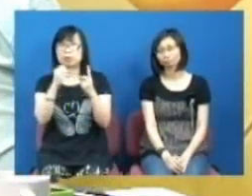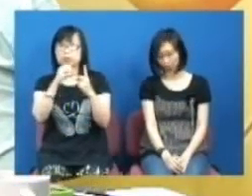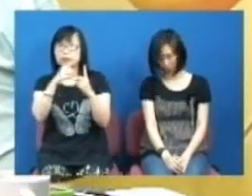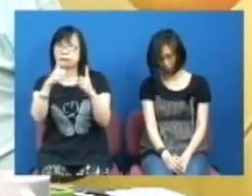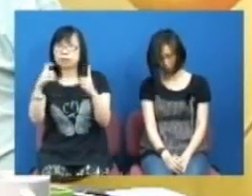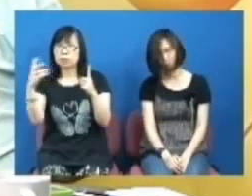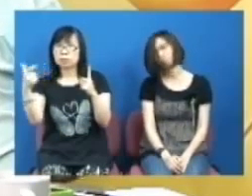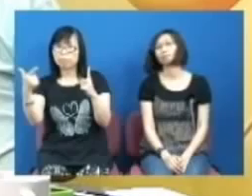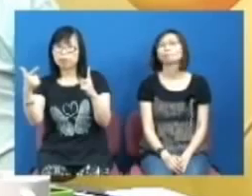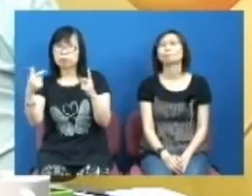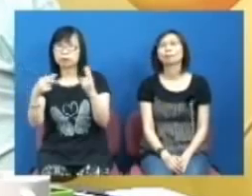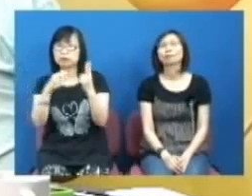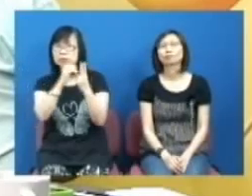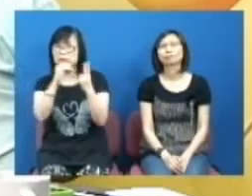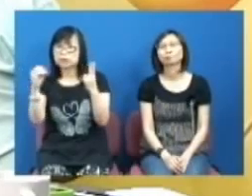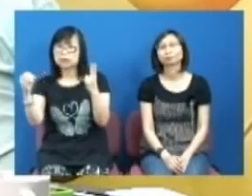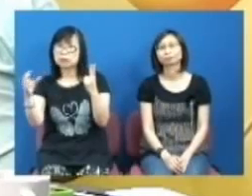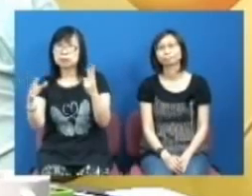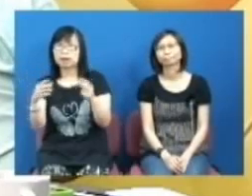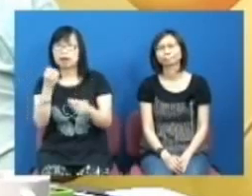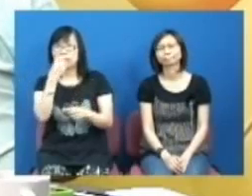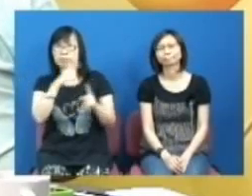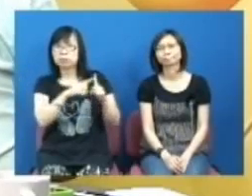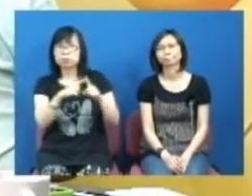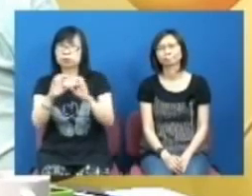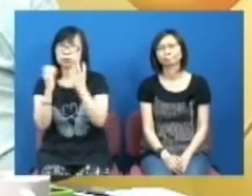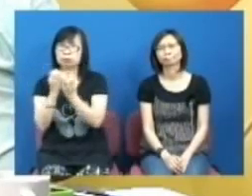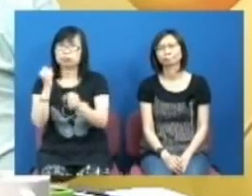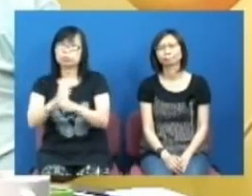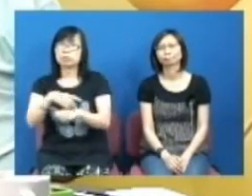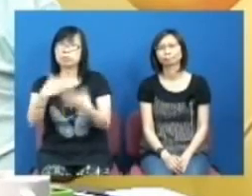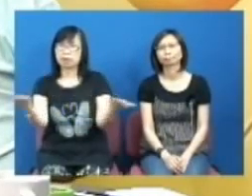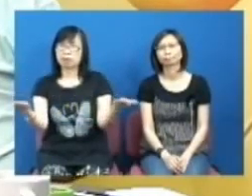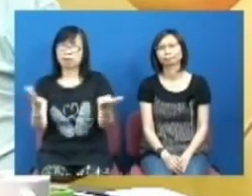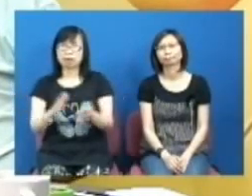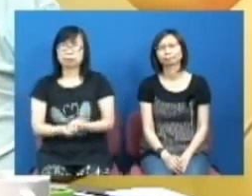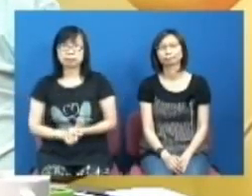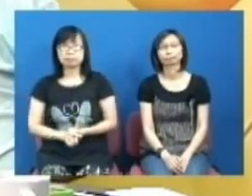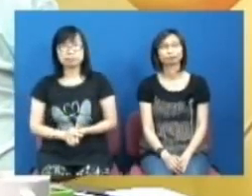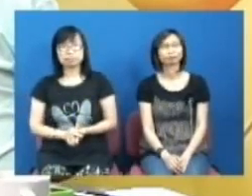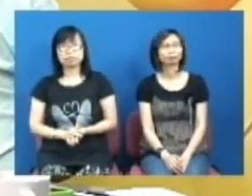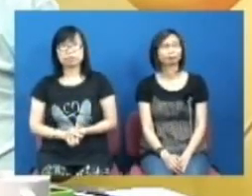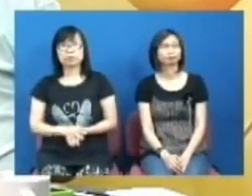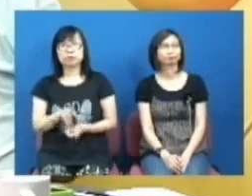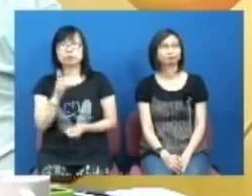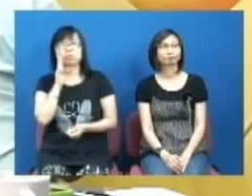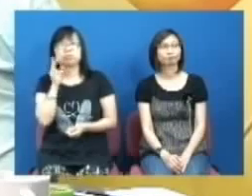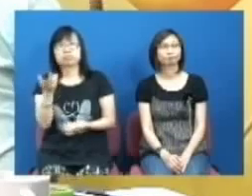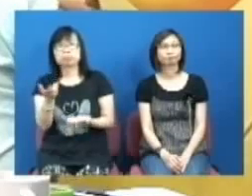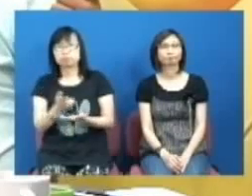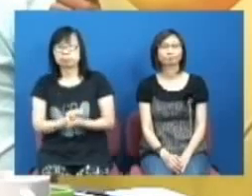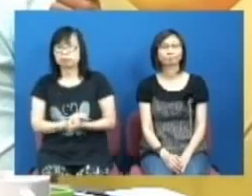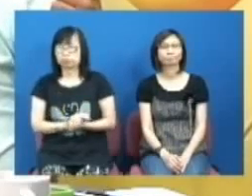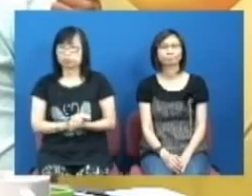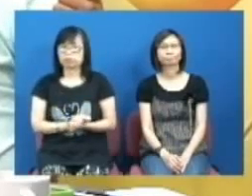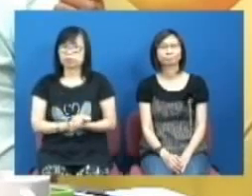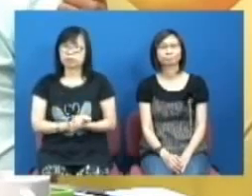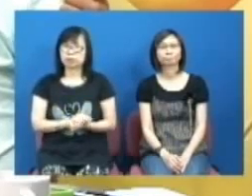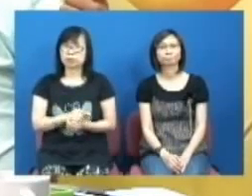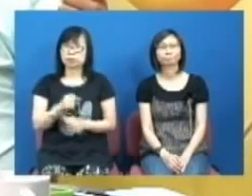經開始衰噶啦，咁民主黨做咗乜嘢咧？民主黨似乎係做咗咩咧？